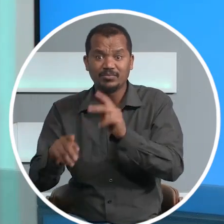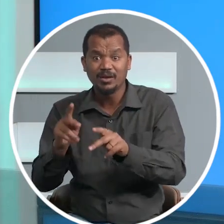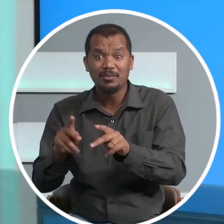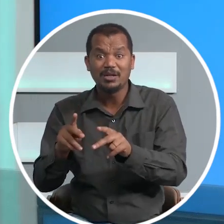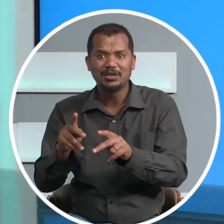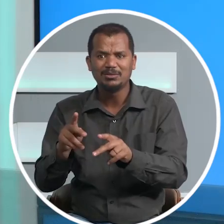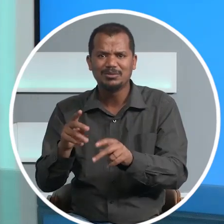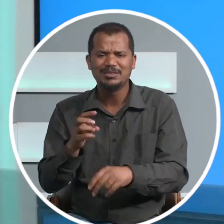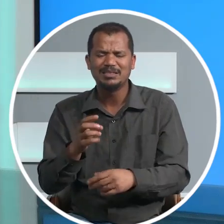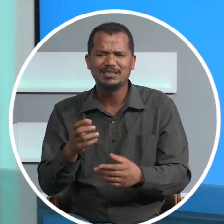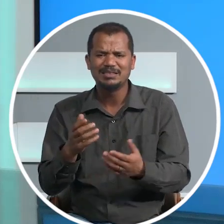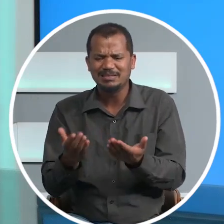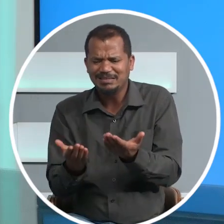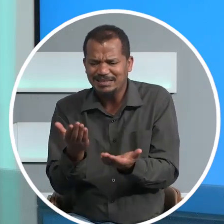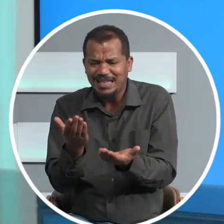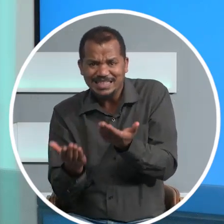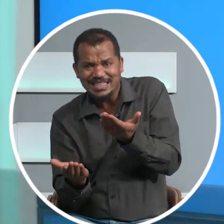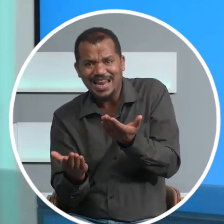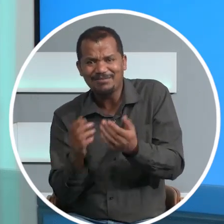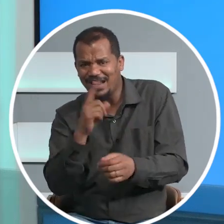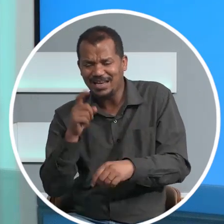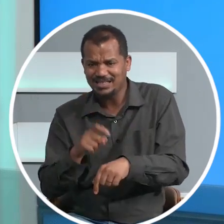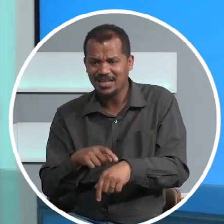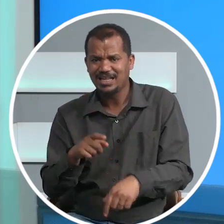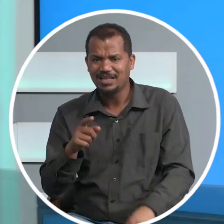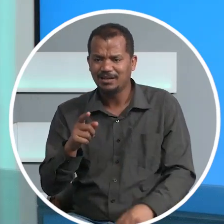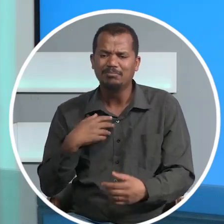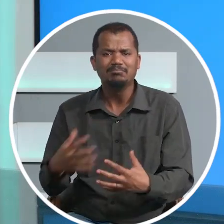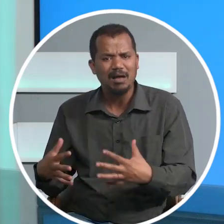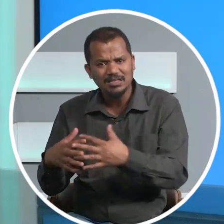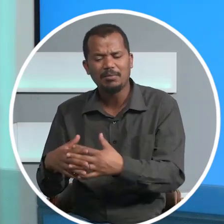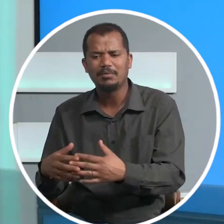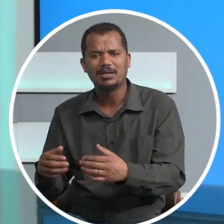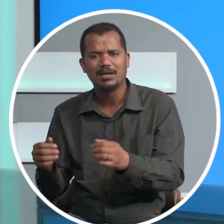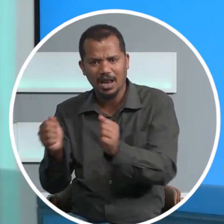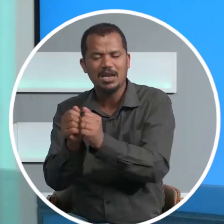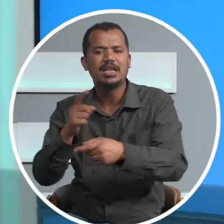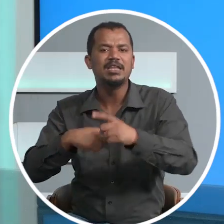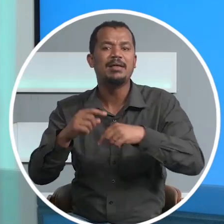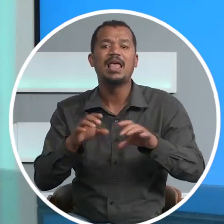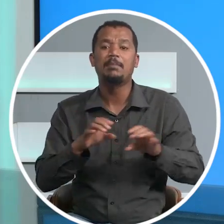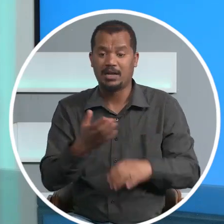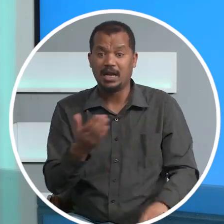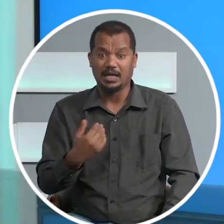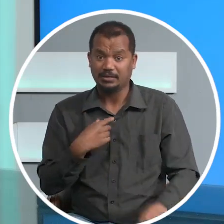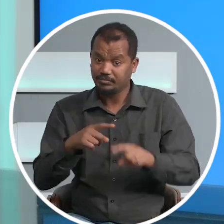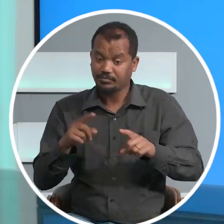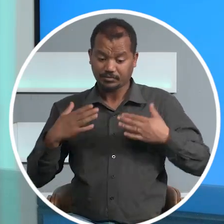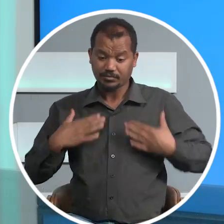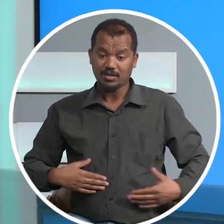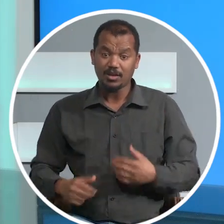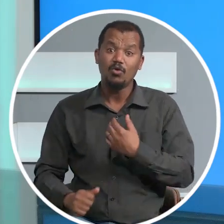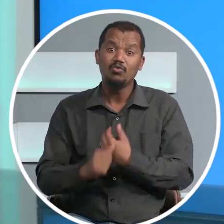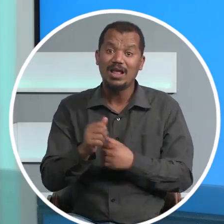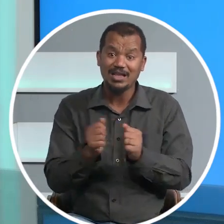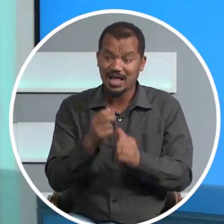ህብረተሰቡም ሲሳነፍ እናንተ ሲል አንዳንድ ጊዜ ማስተባበርና አንድ ላይ እንዲመጣ የማድረግ እንትን አለኝ። ግን ከአካል